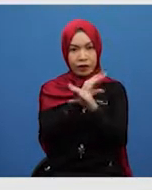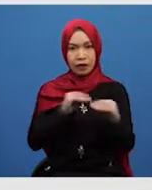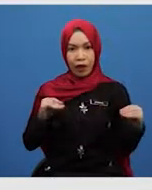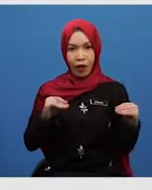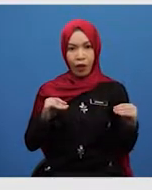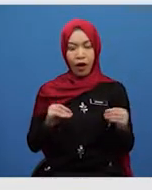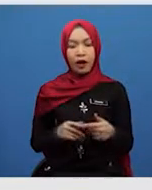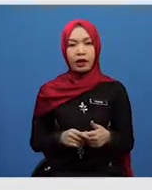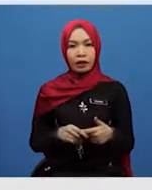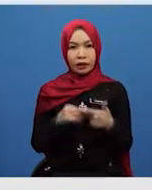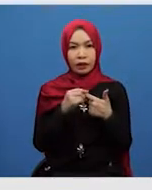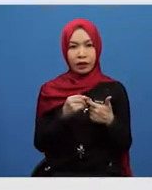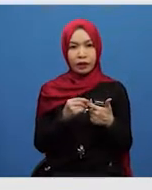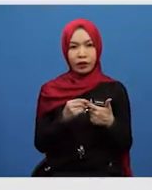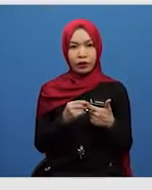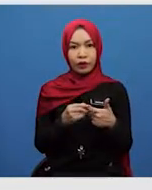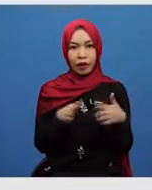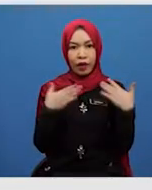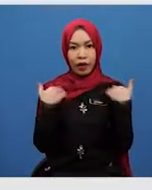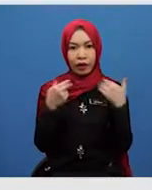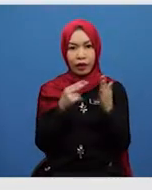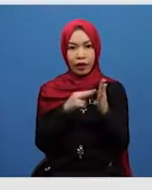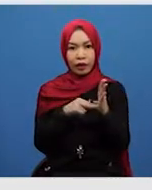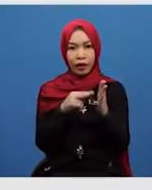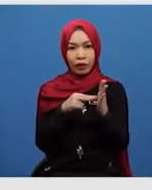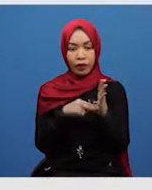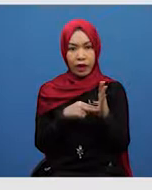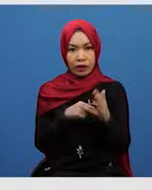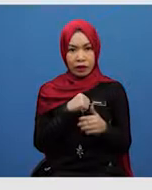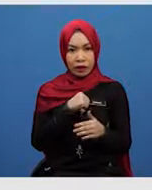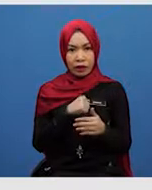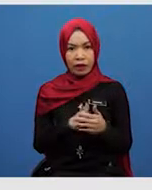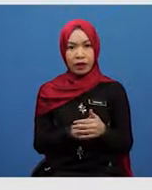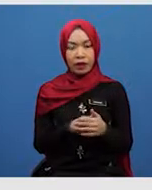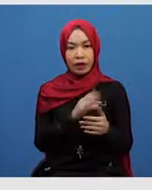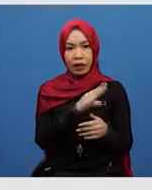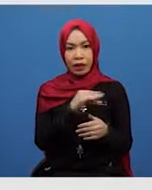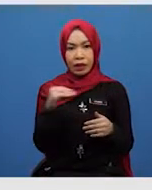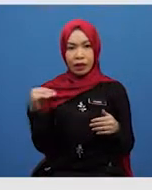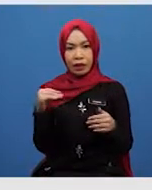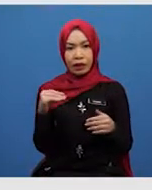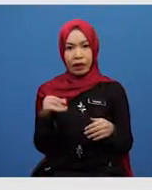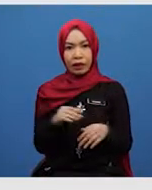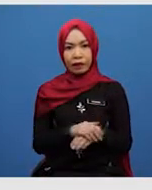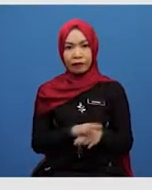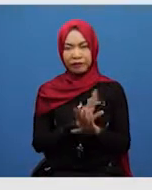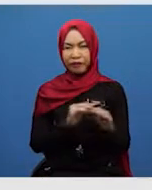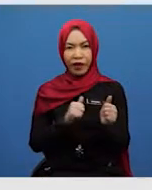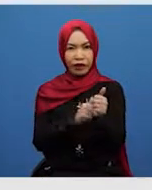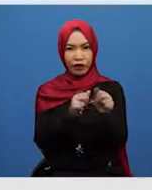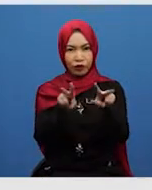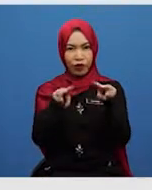Hai yang kedua mempunyai undang-undang tersendiri dan tidak mengikuti Raft Wars